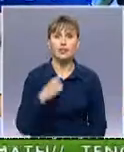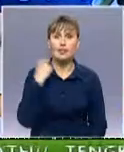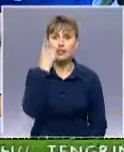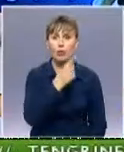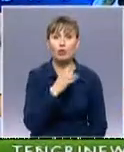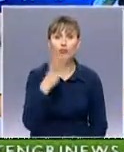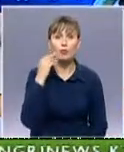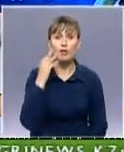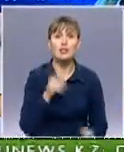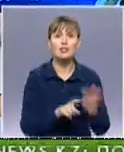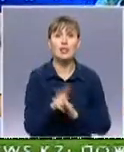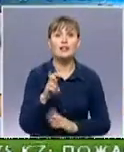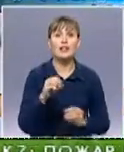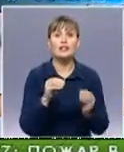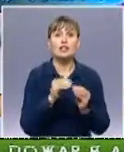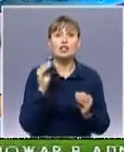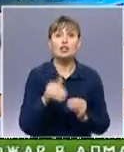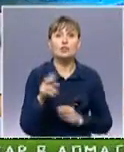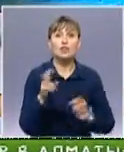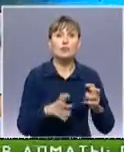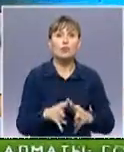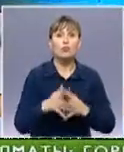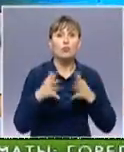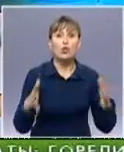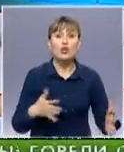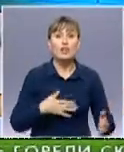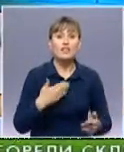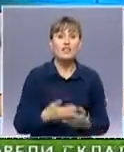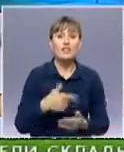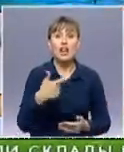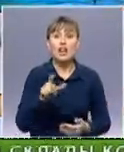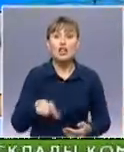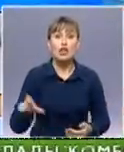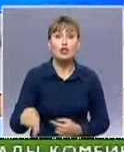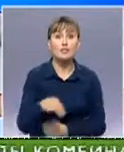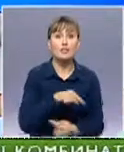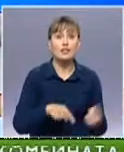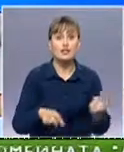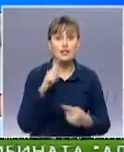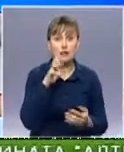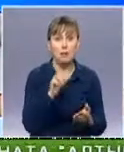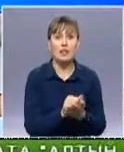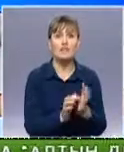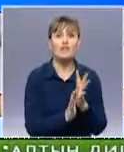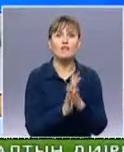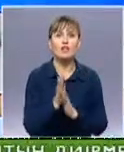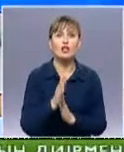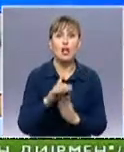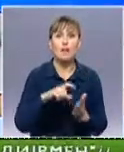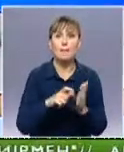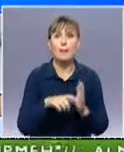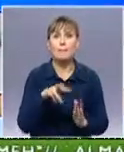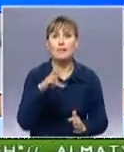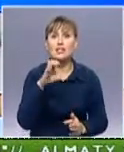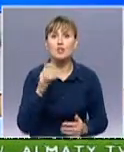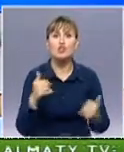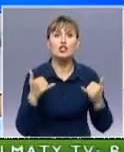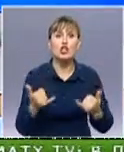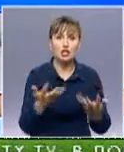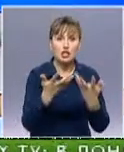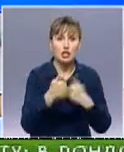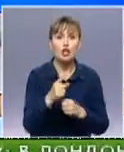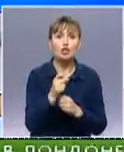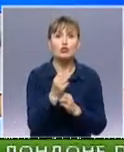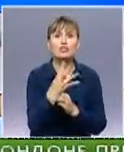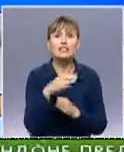За год в Алматы стало на 10 тысяч предприятий больше. Активность горожан в бизнесе заметно выросла. Объектов МСБ сейчас